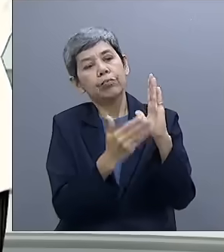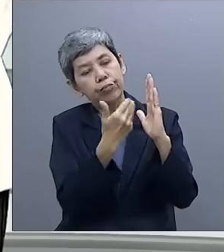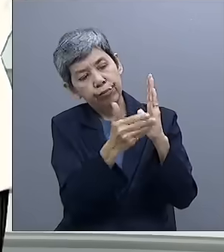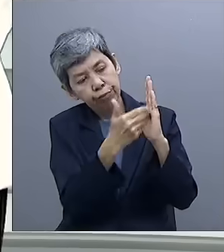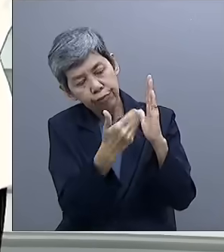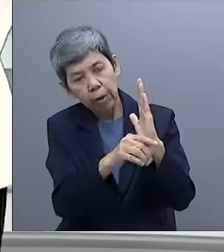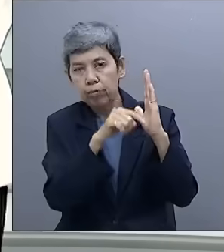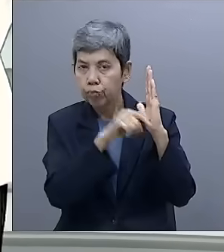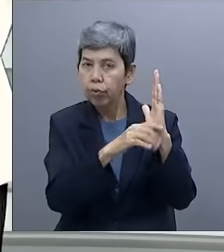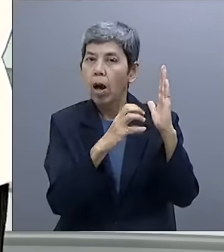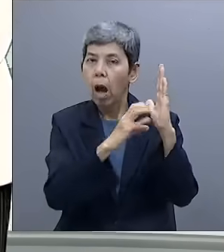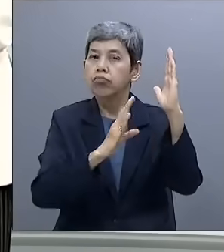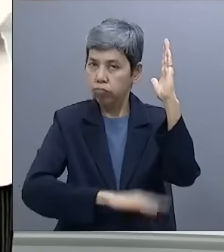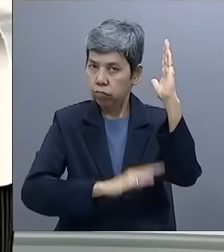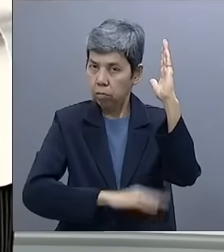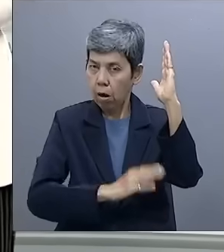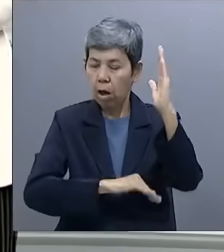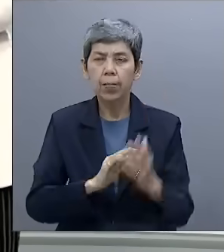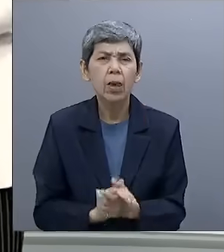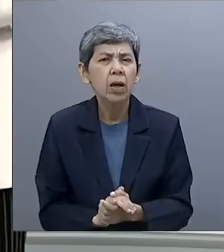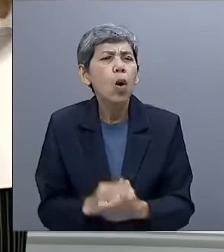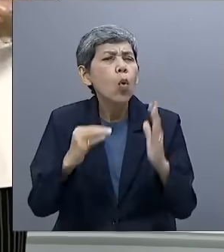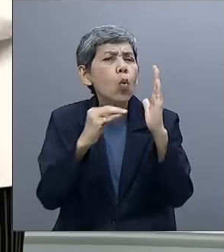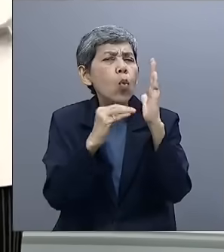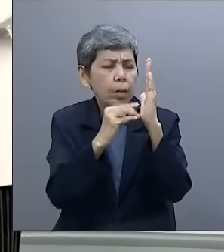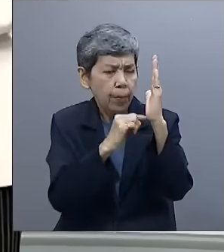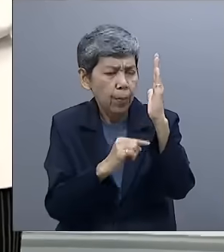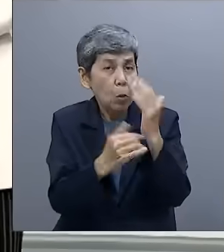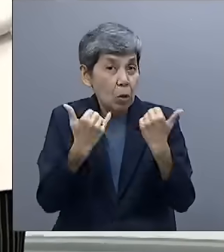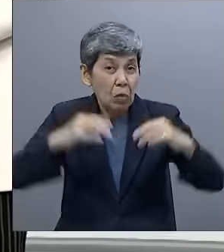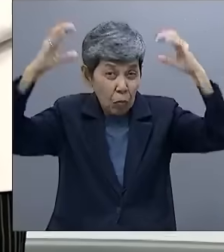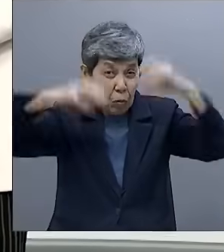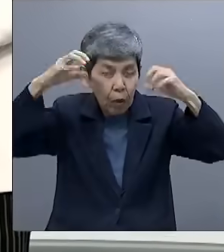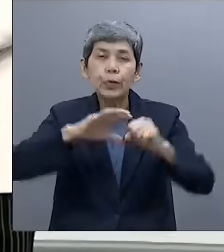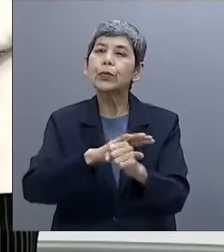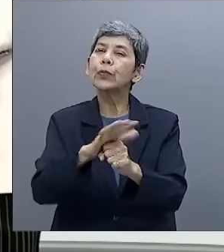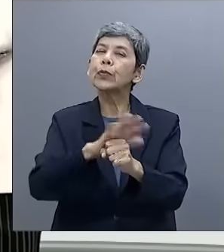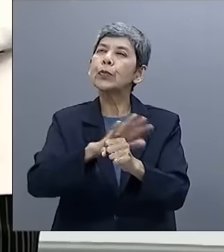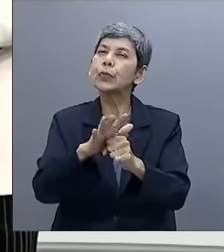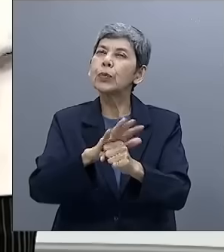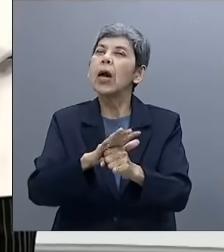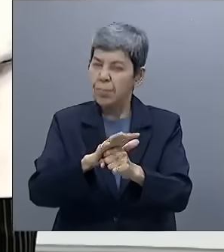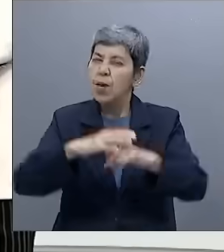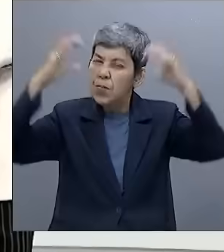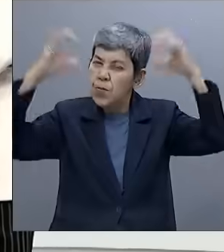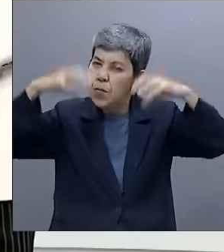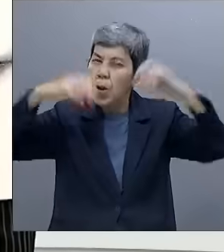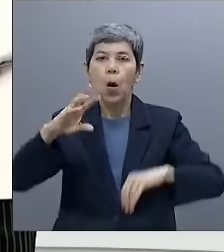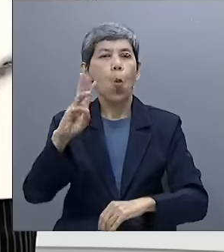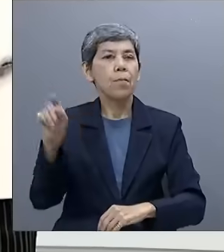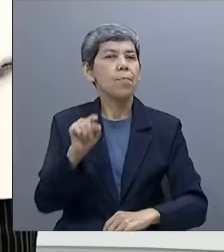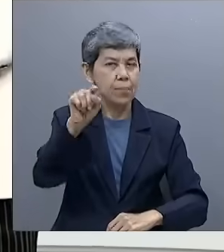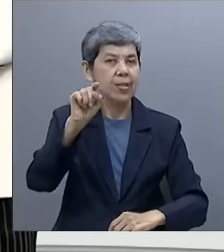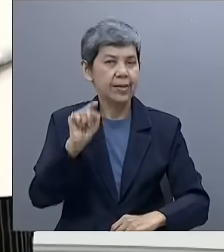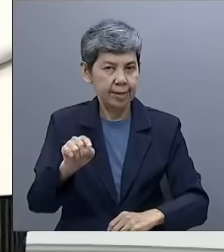าคตะวันออกรวมทั้งภาคใต้ตอนล่างนะคะสำหรับกรุงเทพปริมณฑลวันนี้ฝนตกไม่หนักนะคะแต่ก็มีโอกาสที่จะเกิดฝนมากถึง 60%